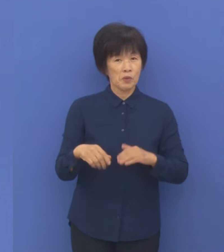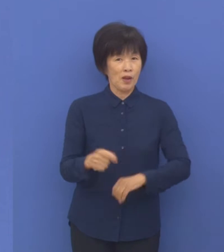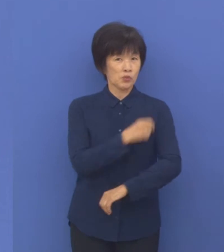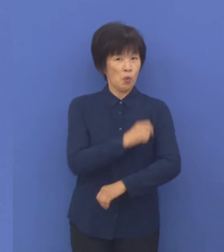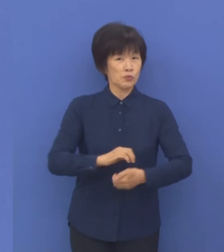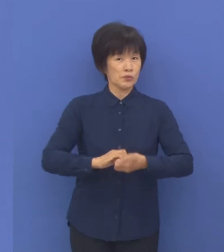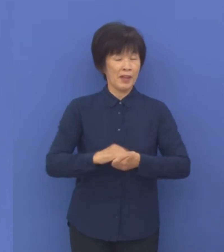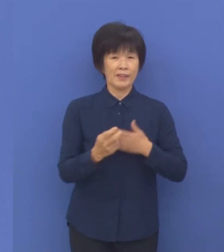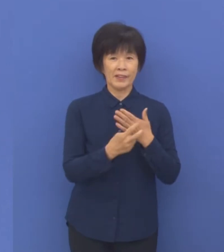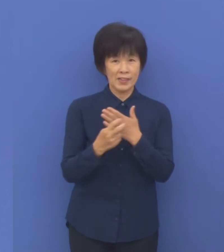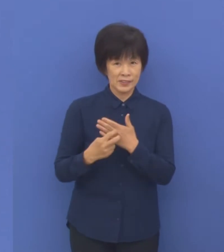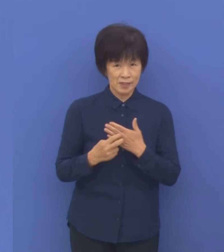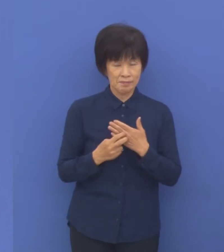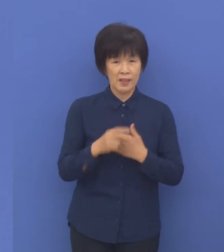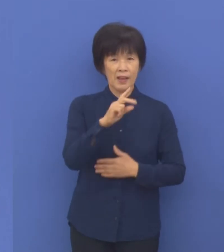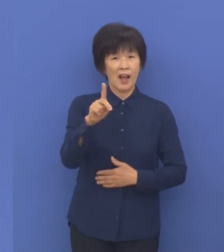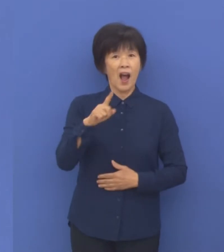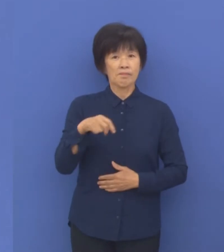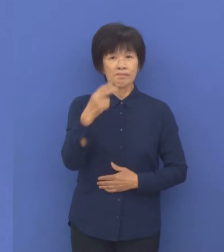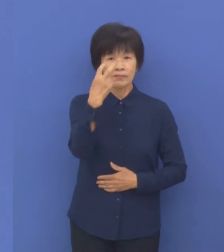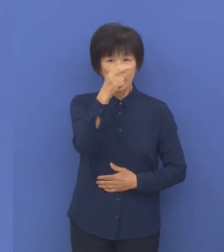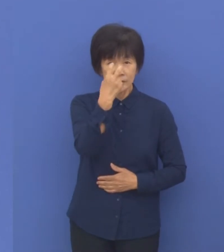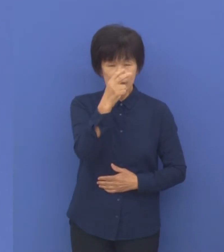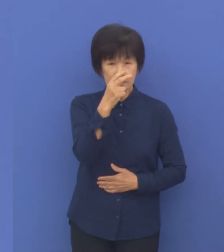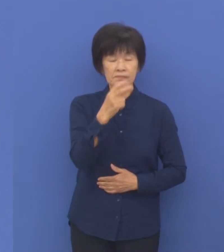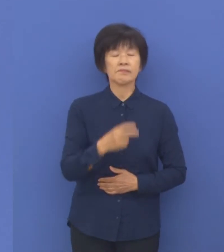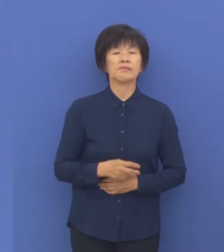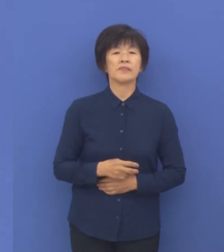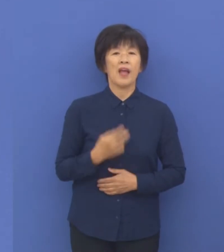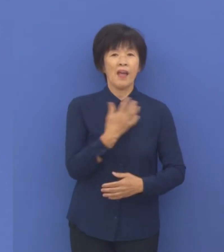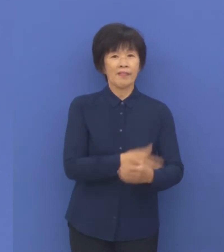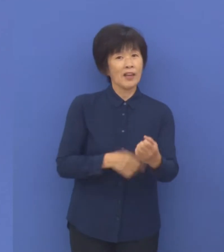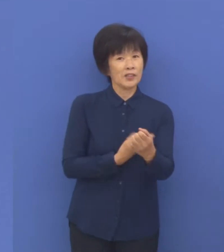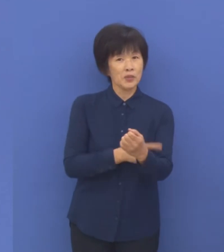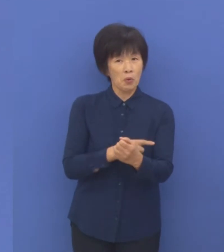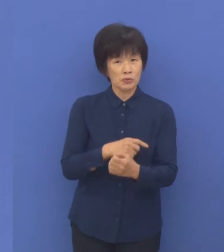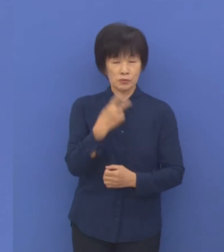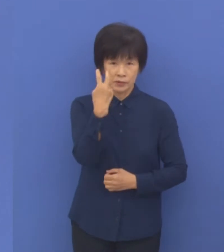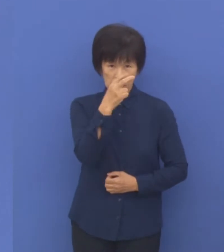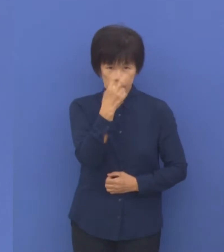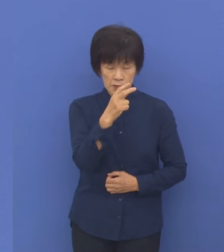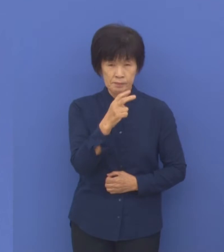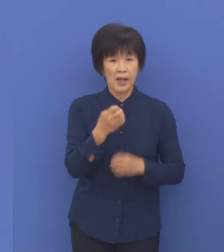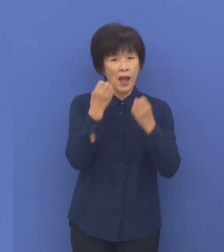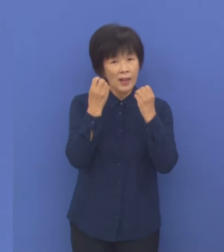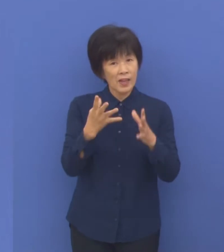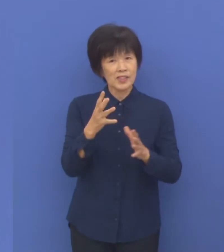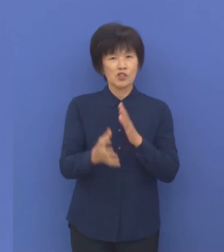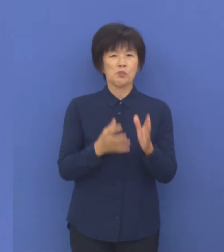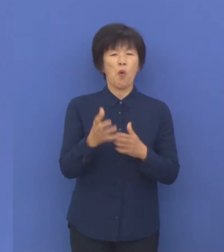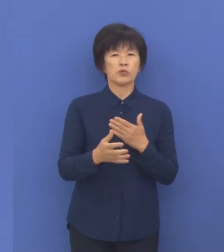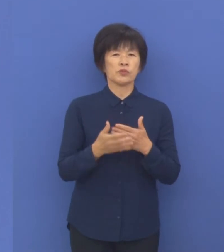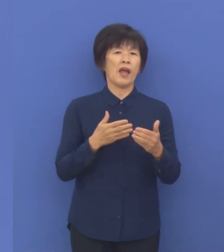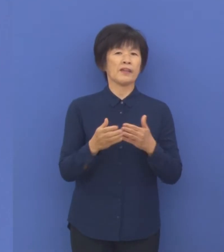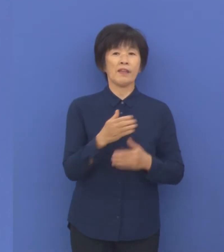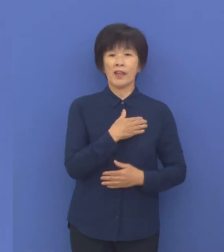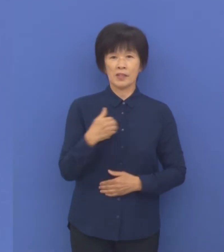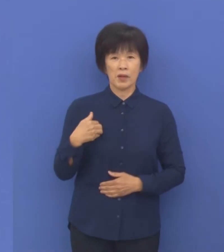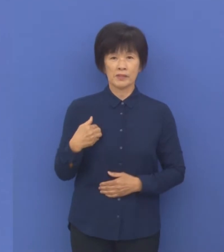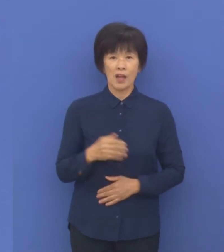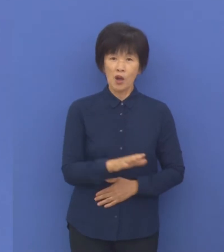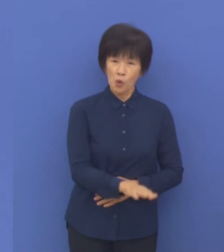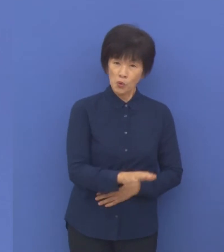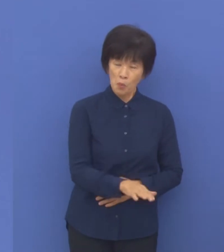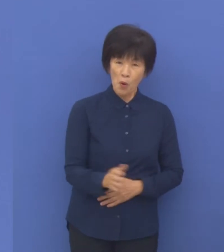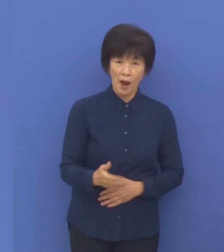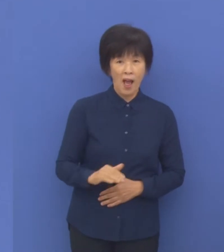がん検診や体力測定ニュースポーツが体験できるコーナーもあります子どもから